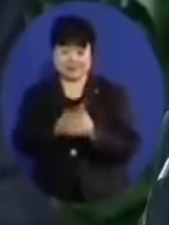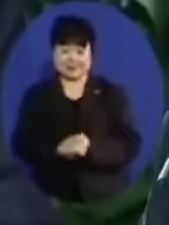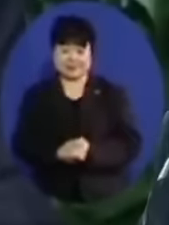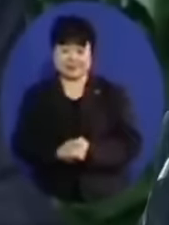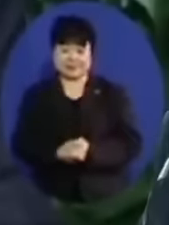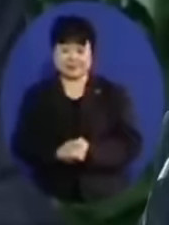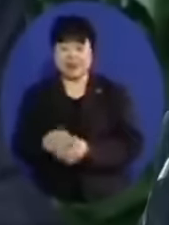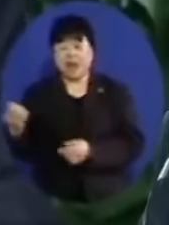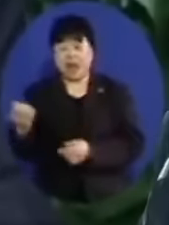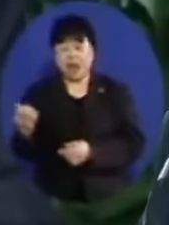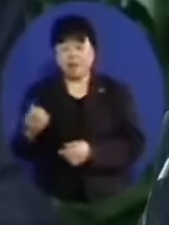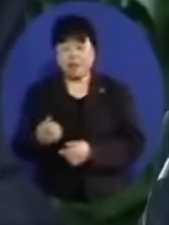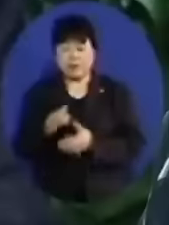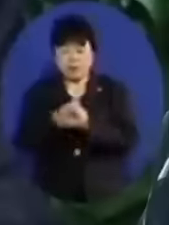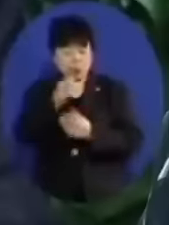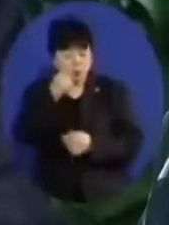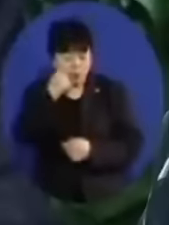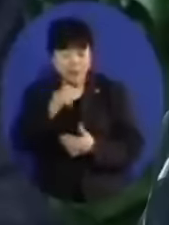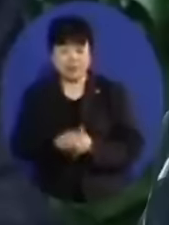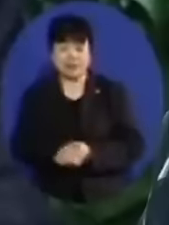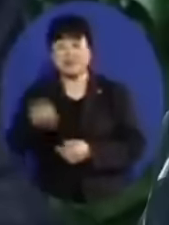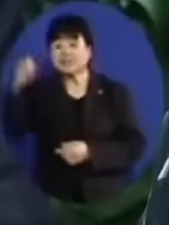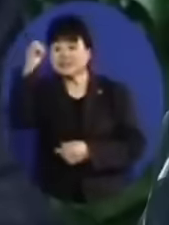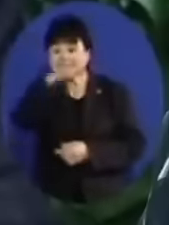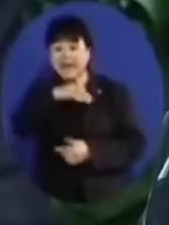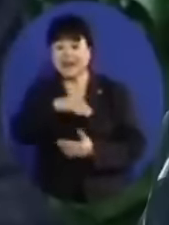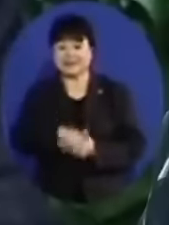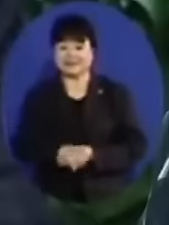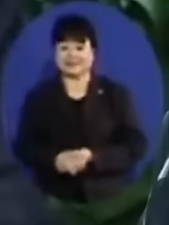그렇게 아프니까 기도도 잘 못하니까 그냥